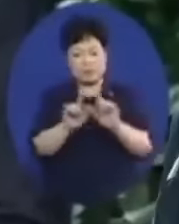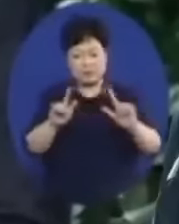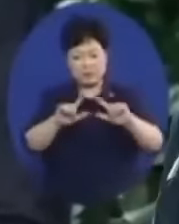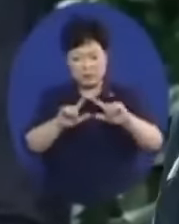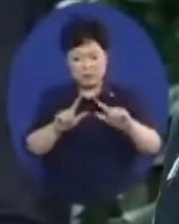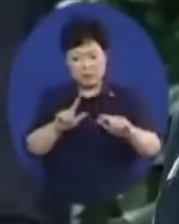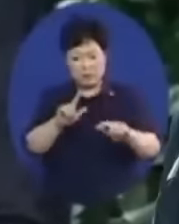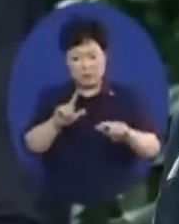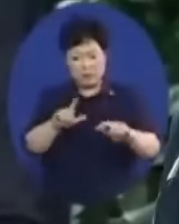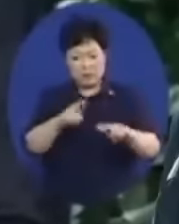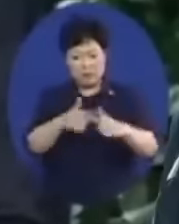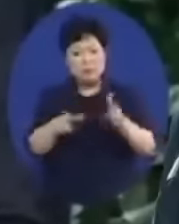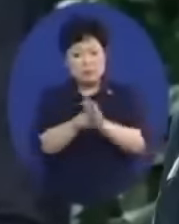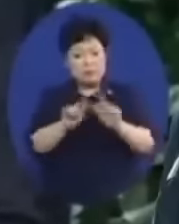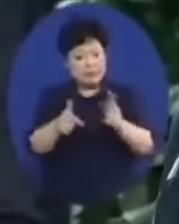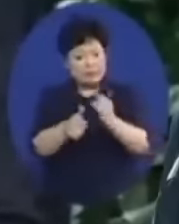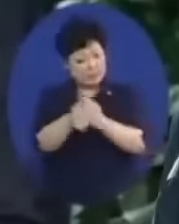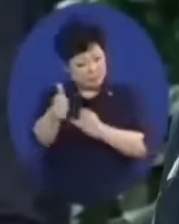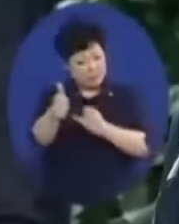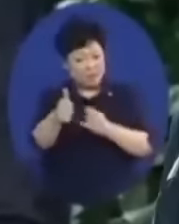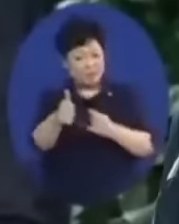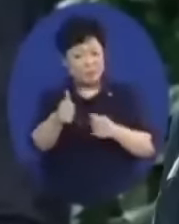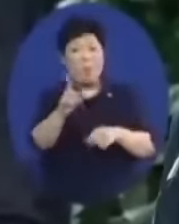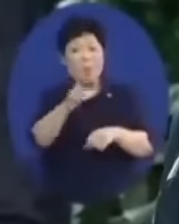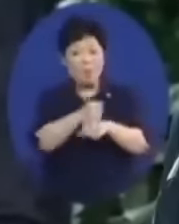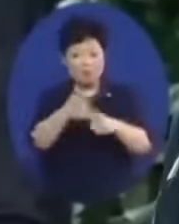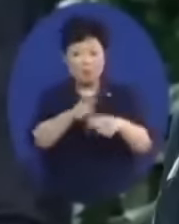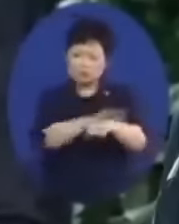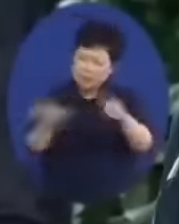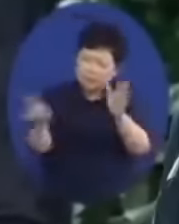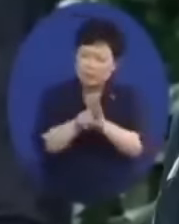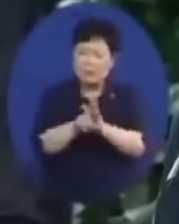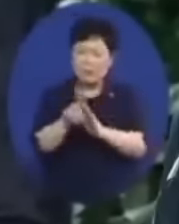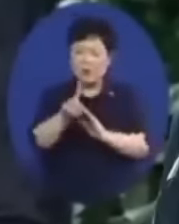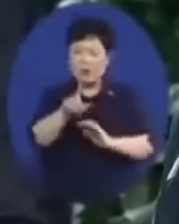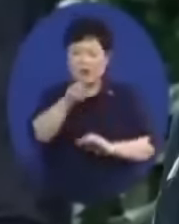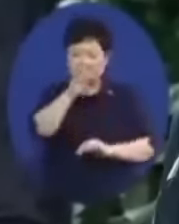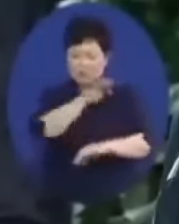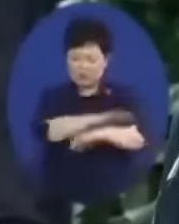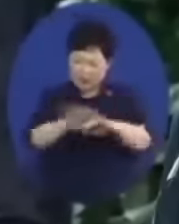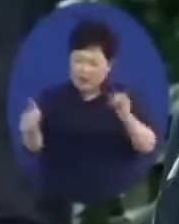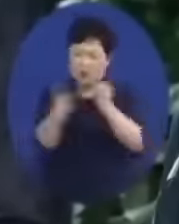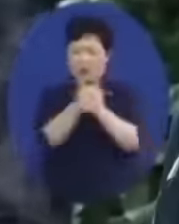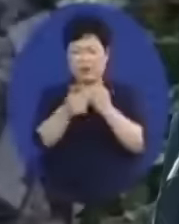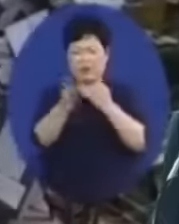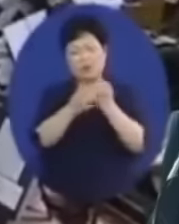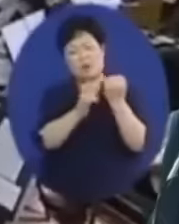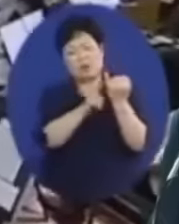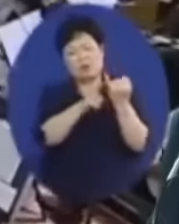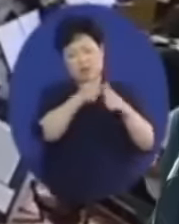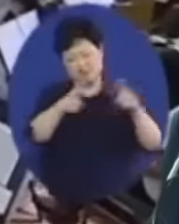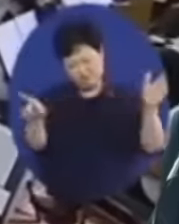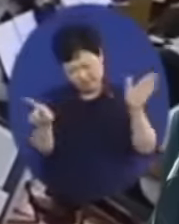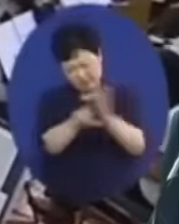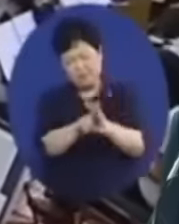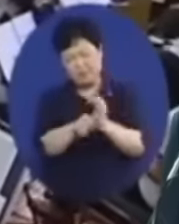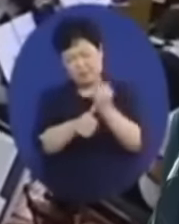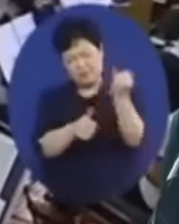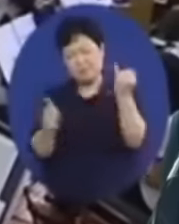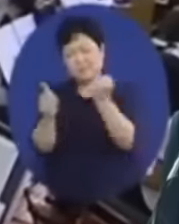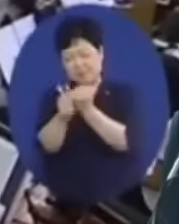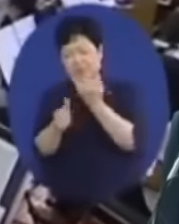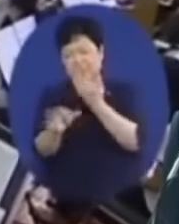남자들이 예수 잘 믿는 것은 장가 잘 들어서 부인이 예수 잘 믿는 부인을 만나서 그런 것입니다. 부인이 예수 잘